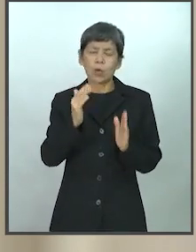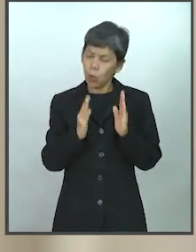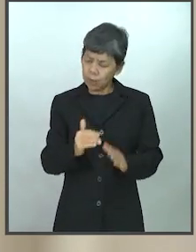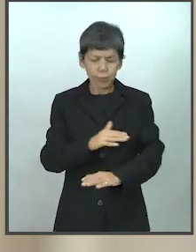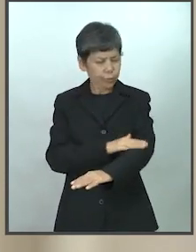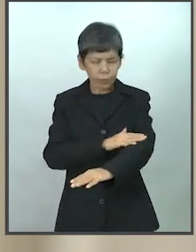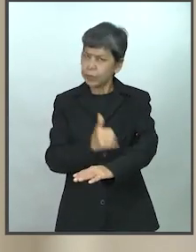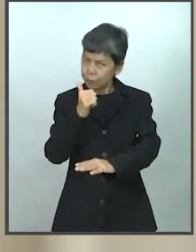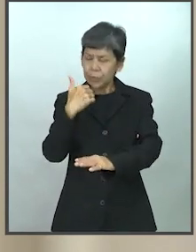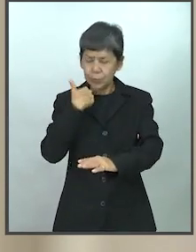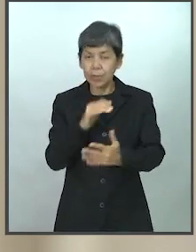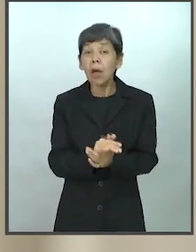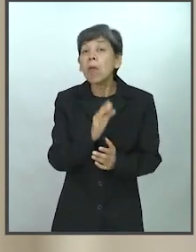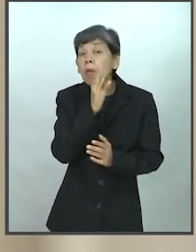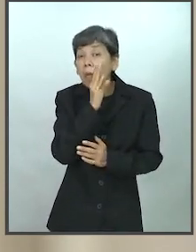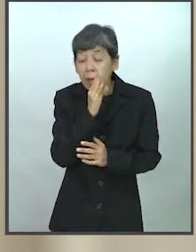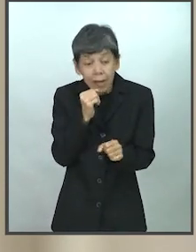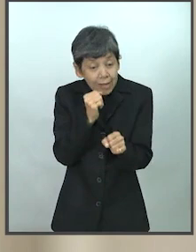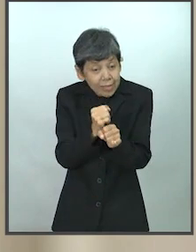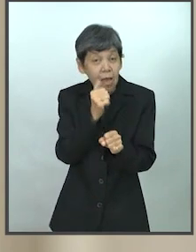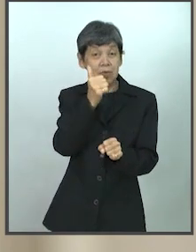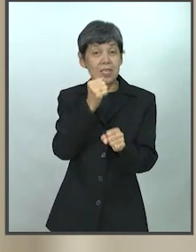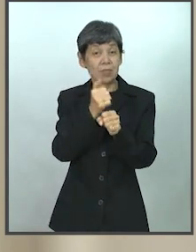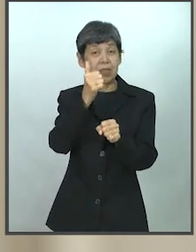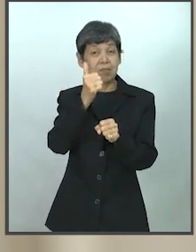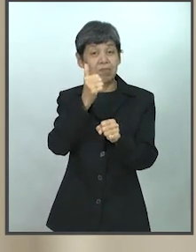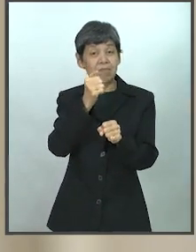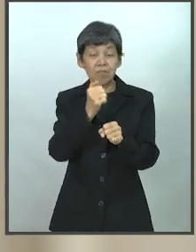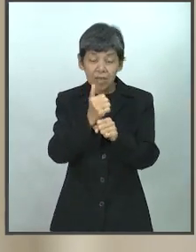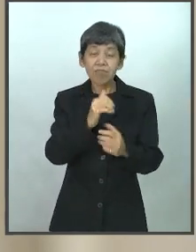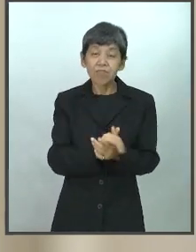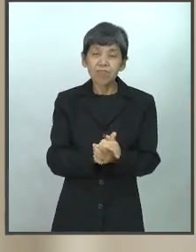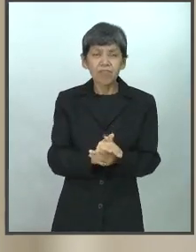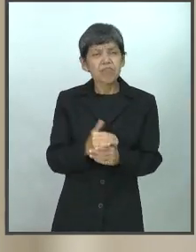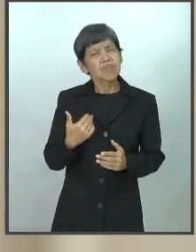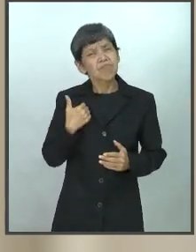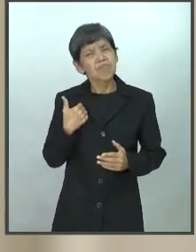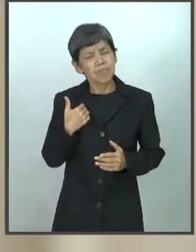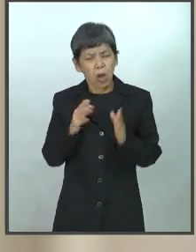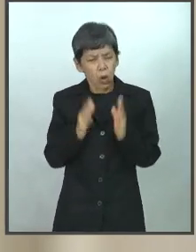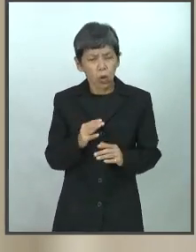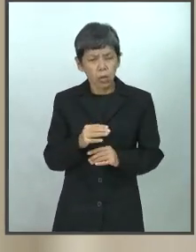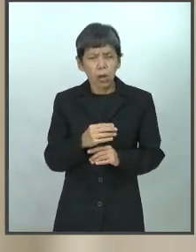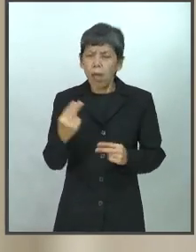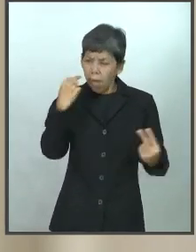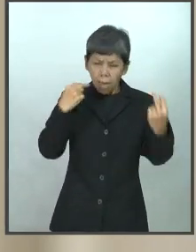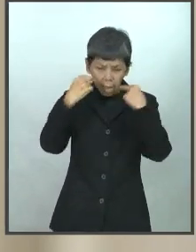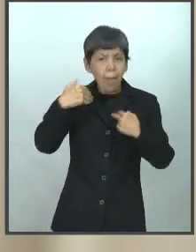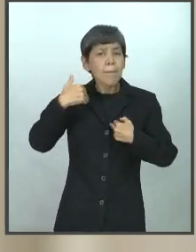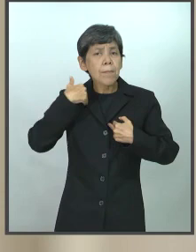แล้วเพราะฉะนั้นถ้าเกิดทำดีแล้วบางครั้งมีคนรู้คนเห็